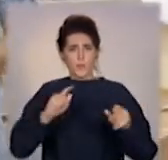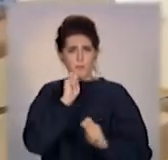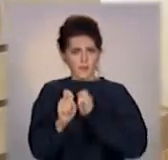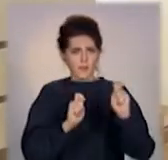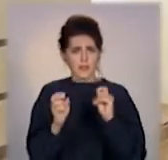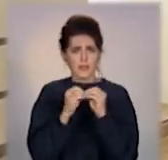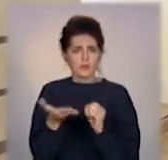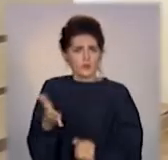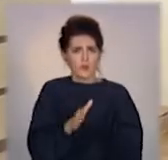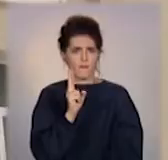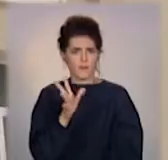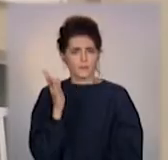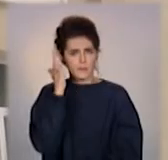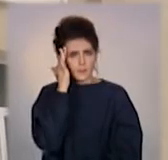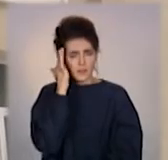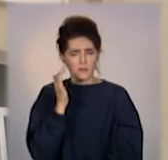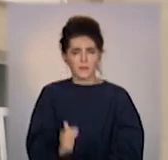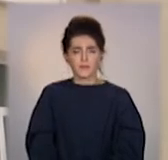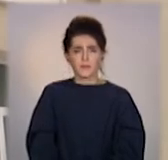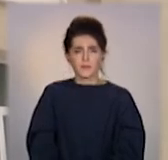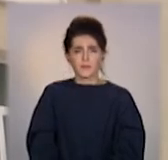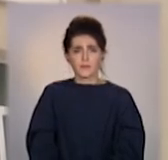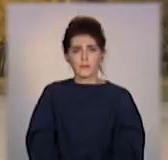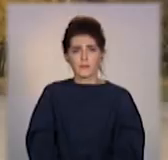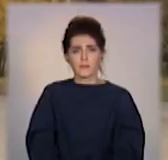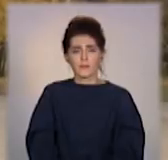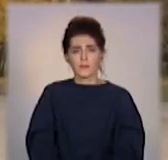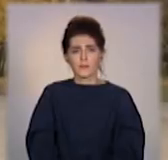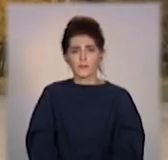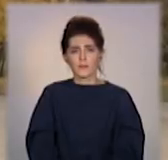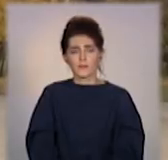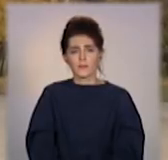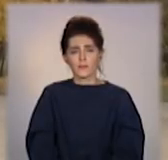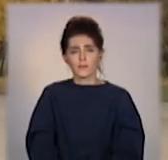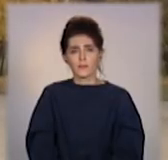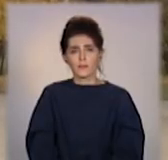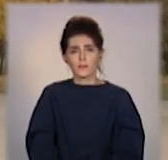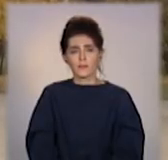квартир. Ольга Петренко, Олександр Котельников, Максим Запорожець, телеканал «Донбас».